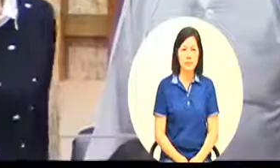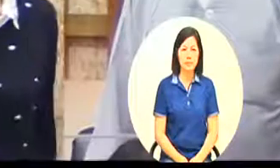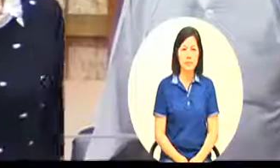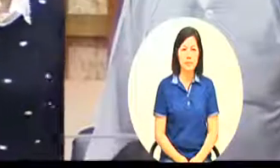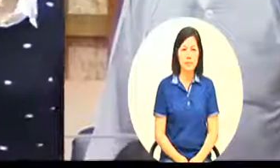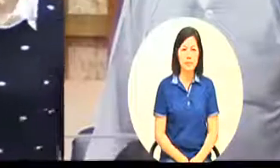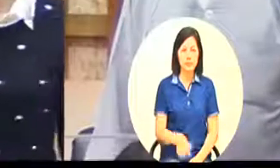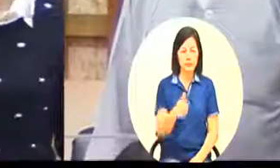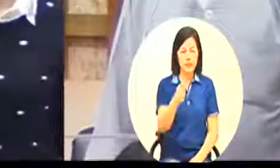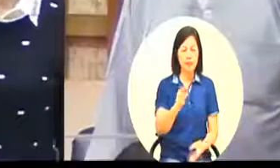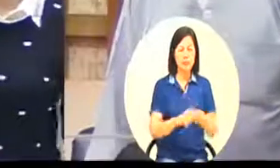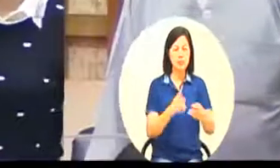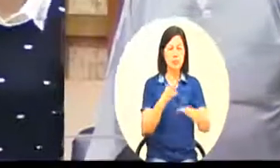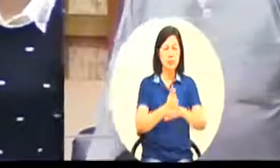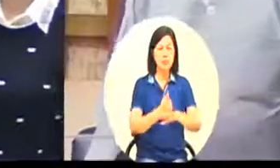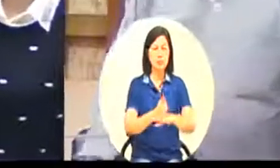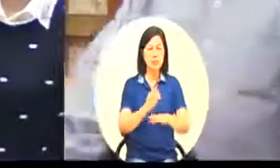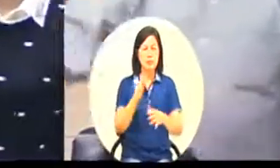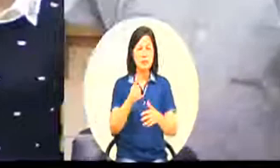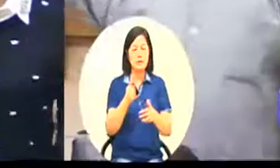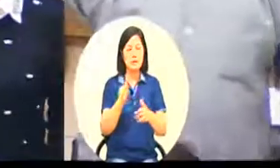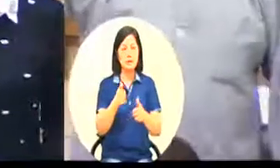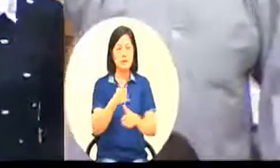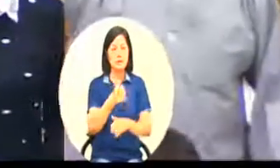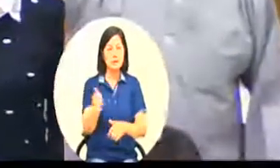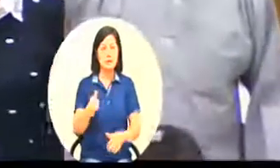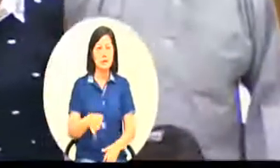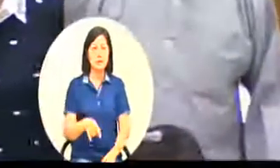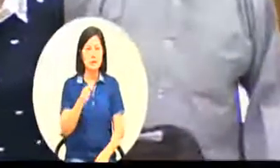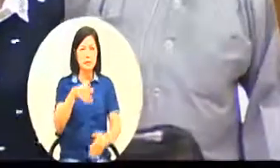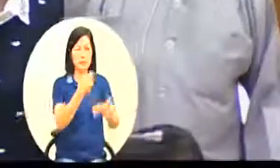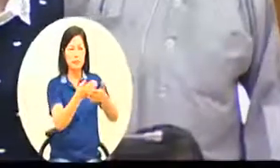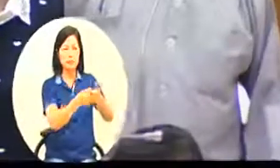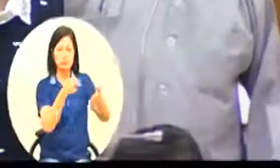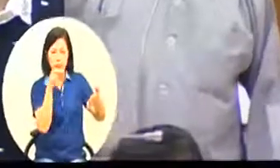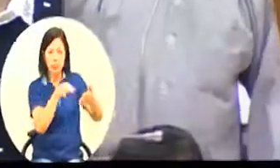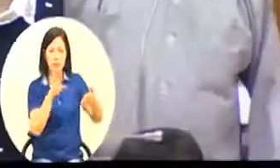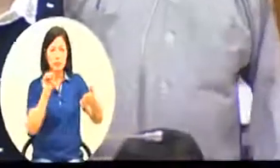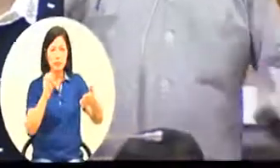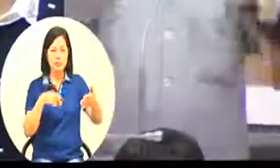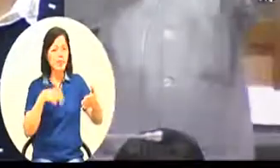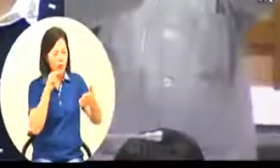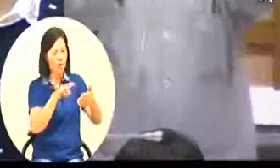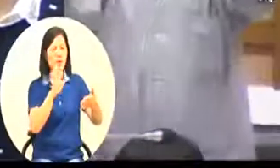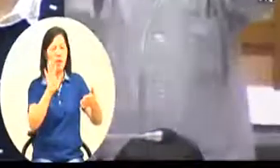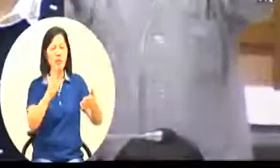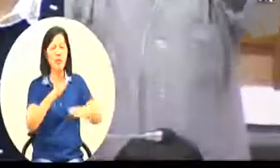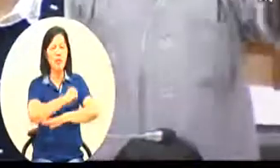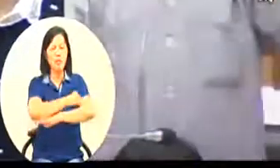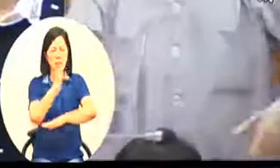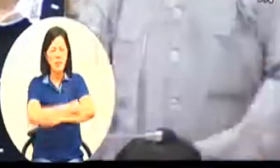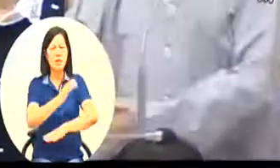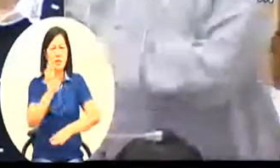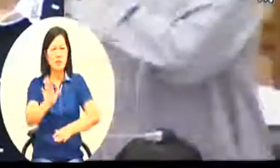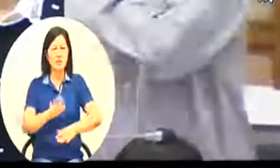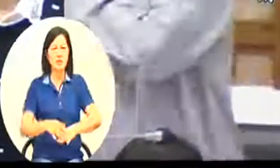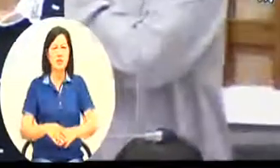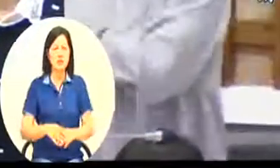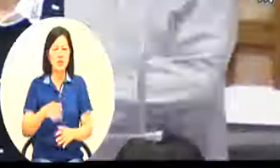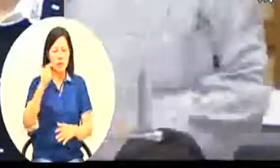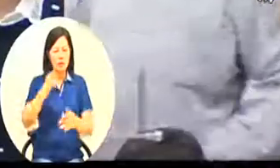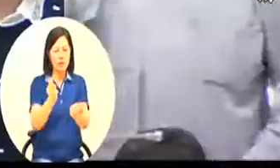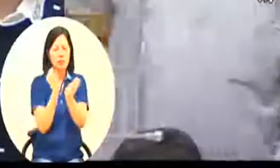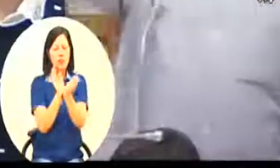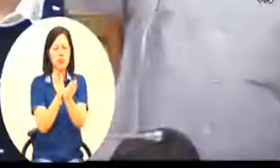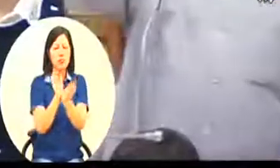感谢主席，感谢议员哦。 真的哦，这个图你有看到啦？ 有啦，我有看到。报纸 八十天就出来带妻子去餐